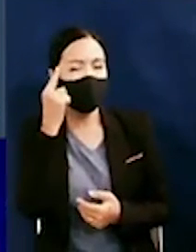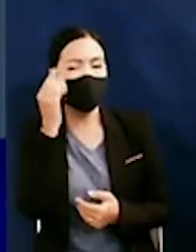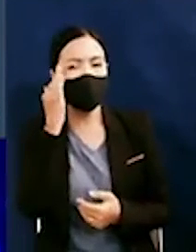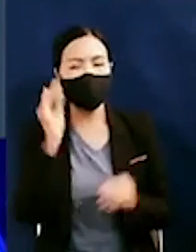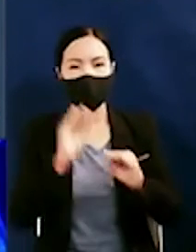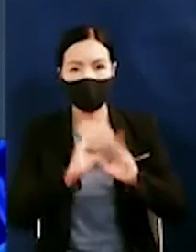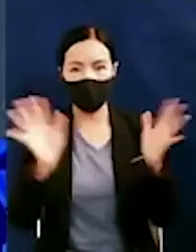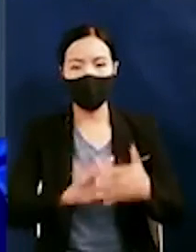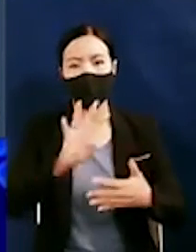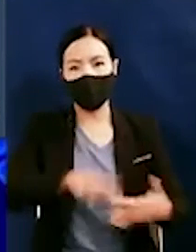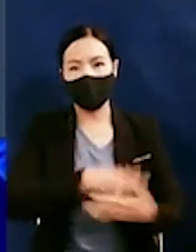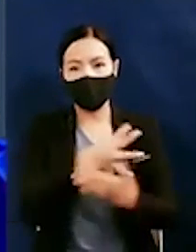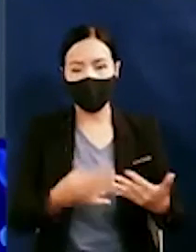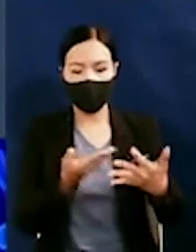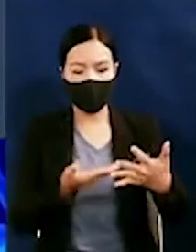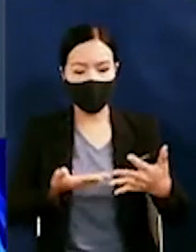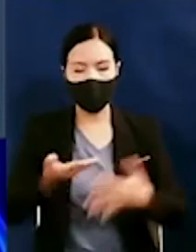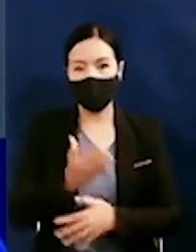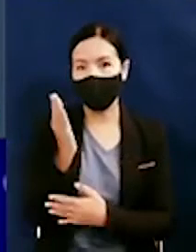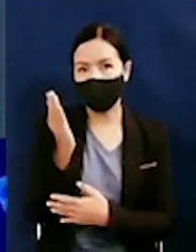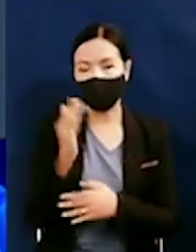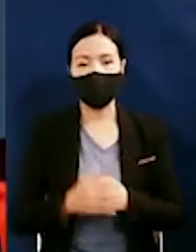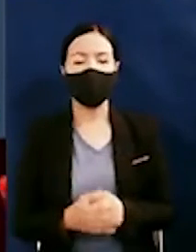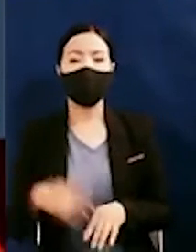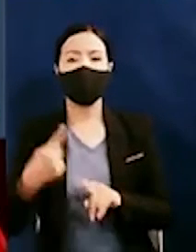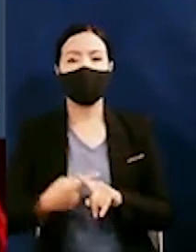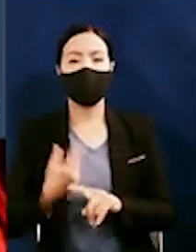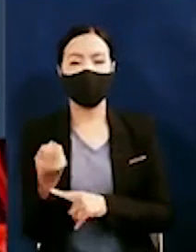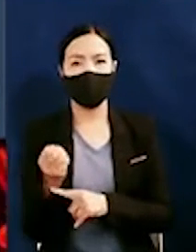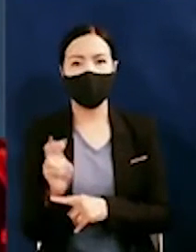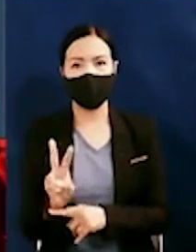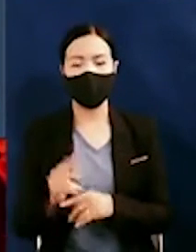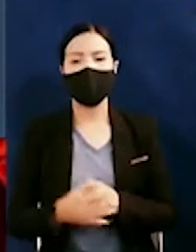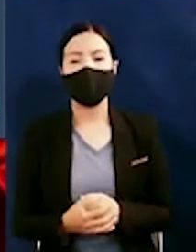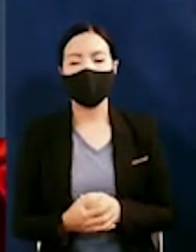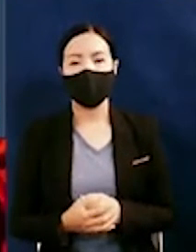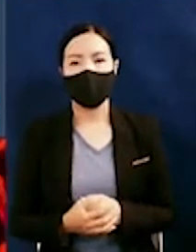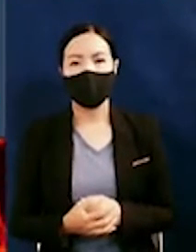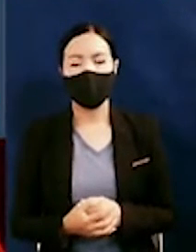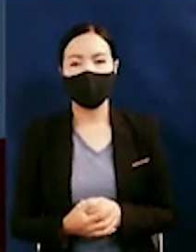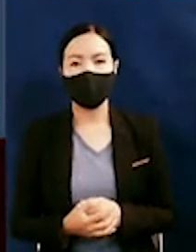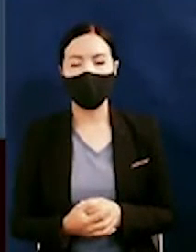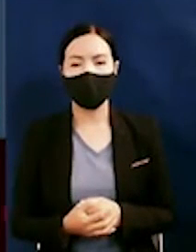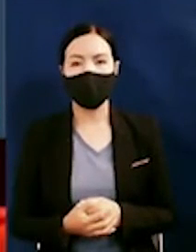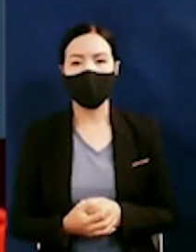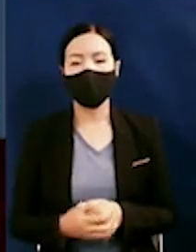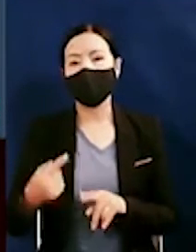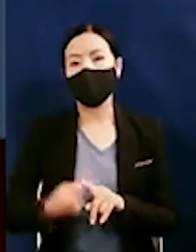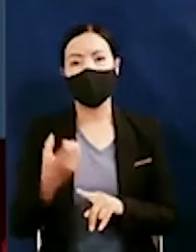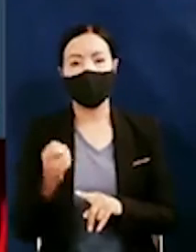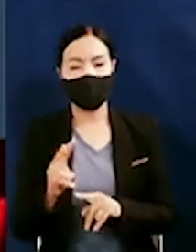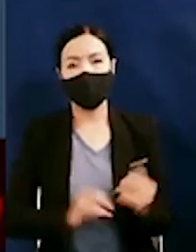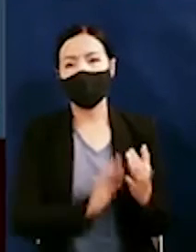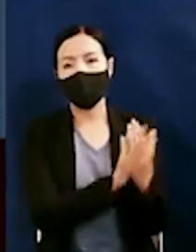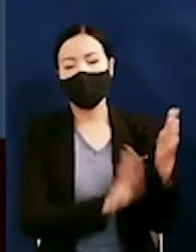ในตรงนี้เราก็วางเป็นแนวไว้ประมาณอย่างนี้นะครับส่วนเดือนธันวาคมนะครับก็จะเป็นเอ่อเดือนที่ทุกพื้นที่